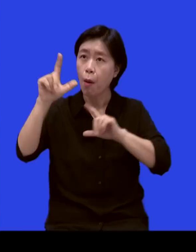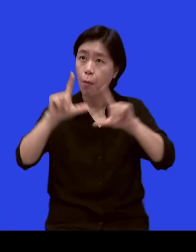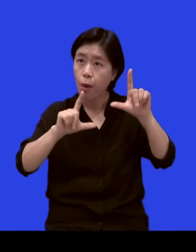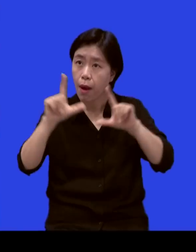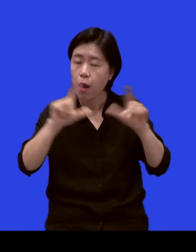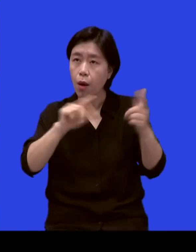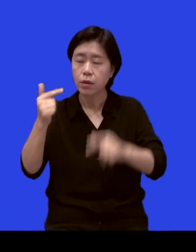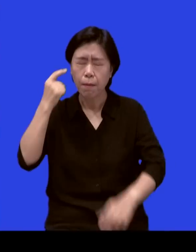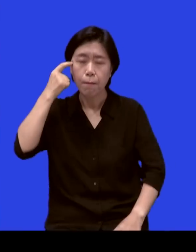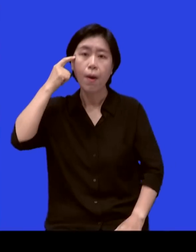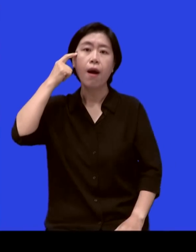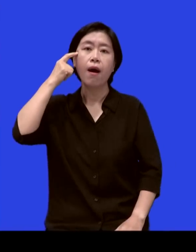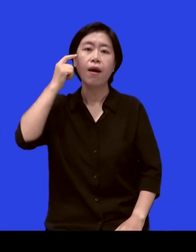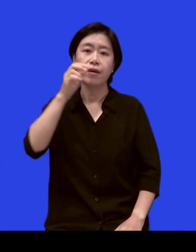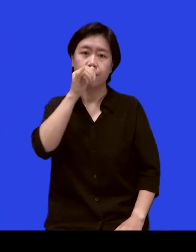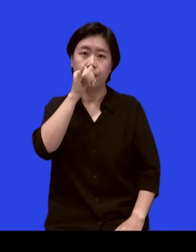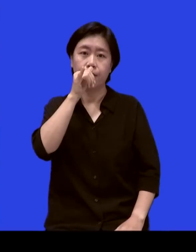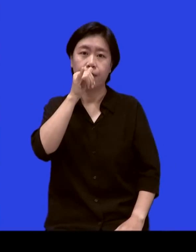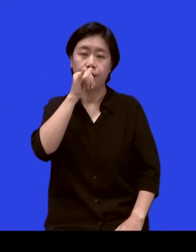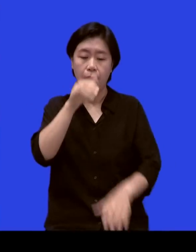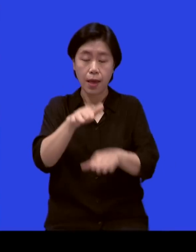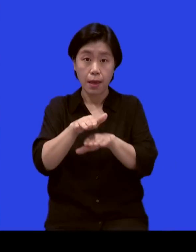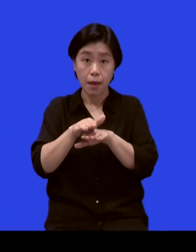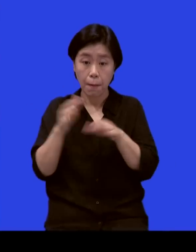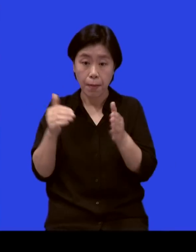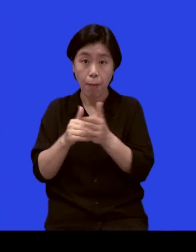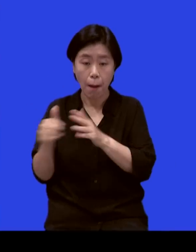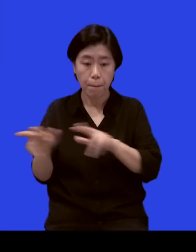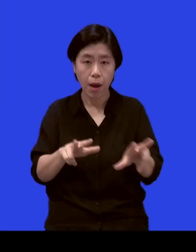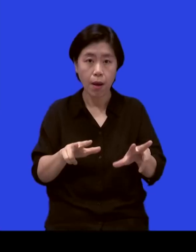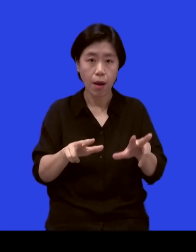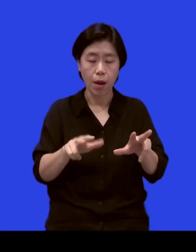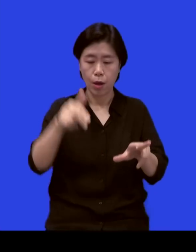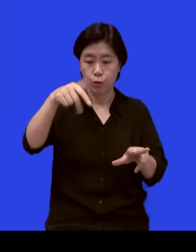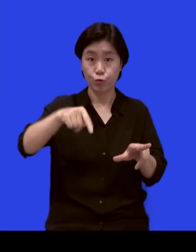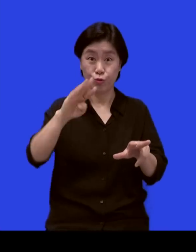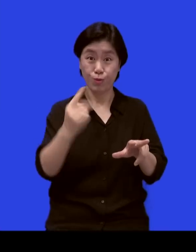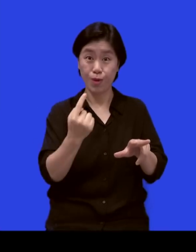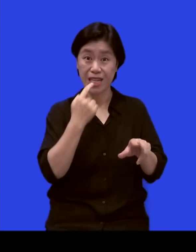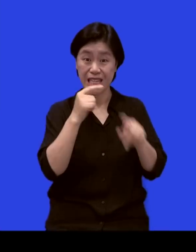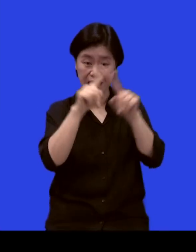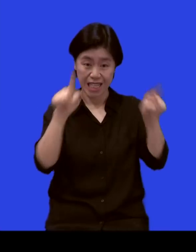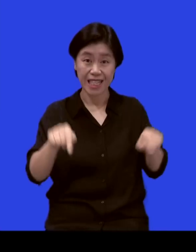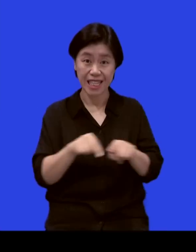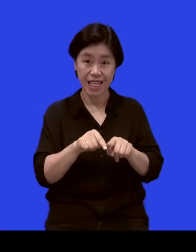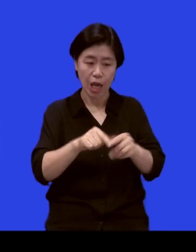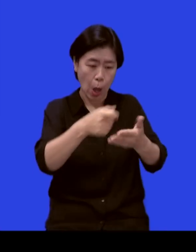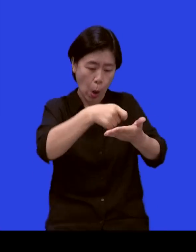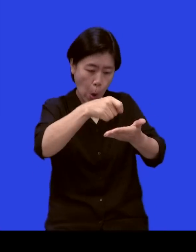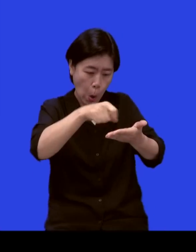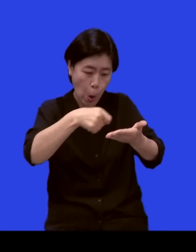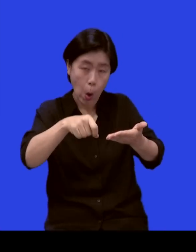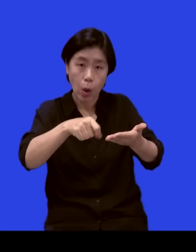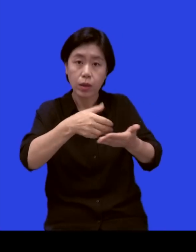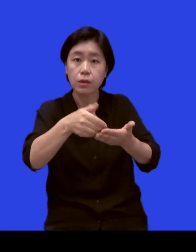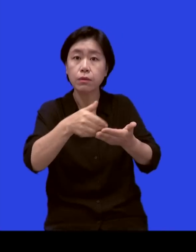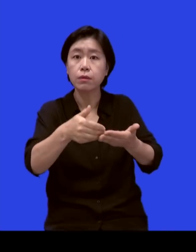그렸어요. 예배 예배 중에? 끝나고 나서 바로. 나서 바로 떠올랐어요. 그 집사람이 옆에서 이렇게 쳐다보고 있었으니까요.